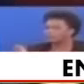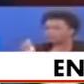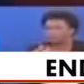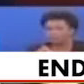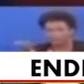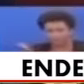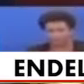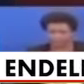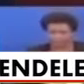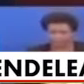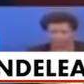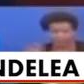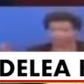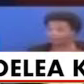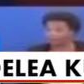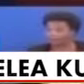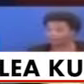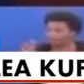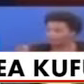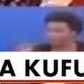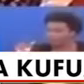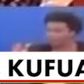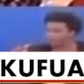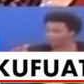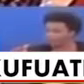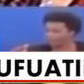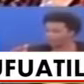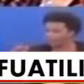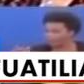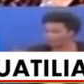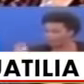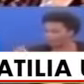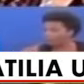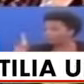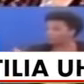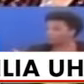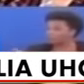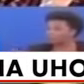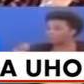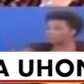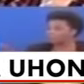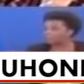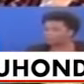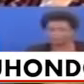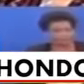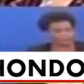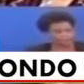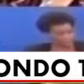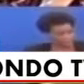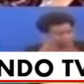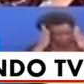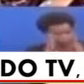Nape Nnauye, swali la nyongeza. Mheshimiwa Naibu Spika, nakushukuru kwa kunipa nafasi ya kuuliza swali dogo la